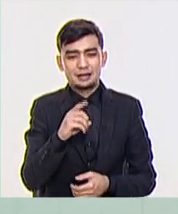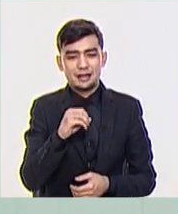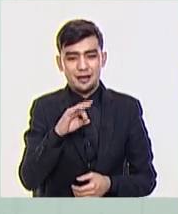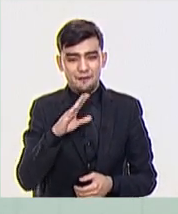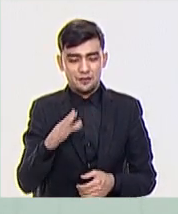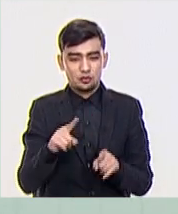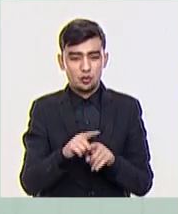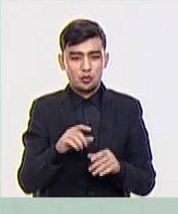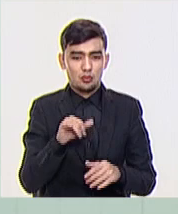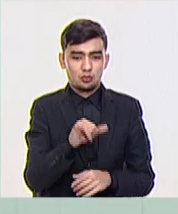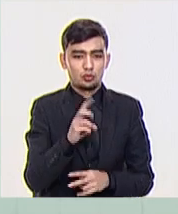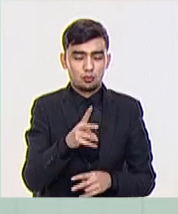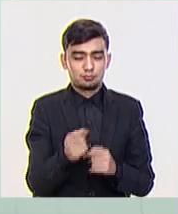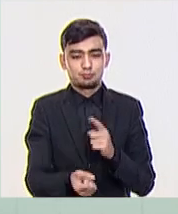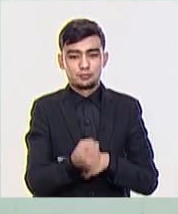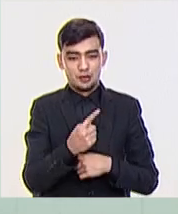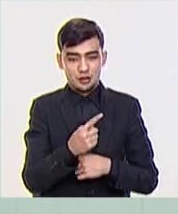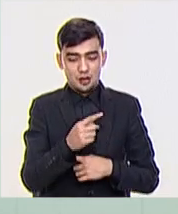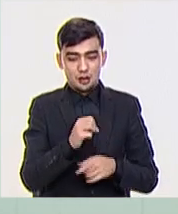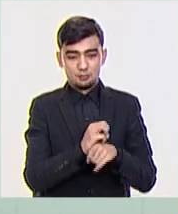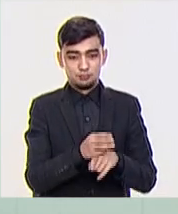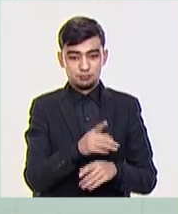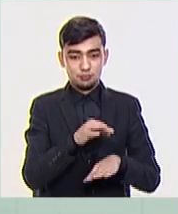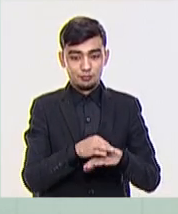если вдруг у кого-нибудь из сдающих выявят симптомы